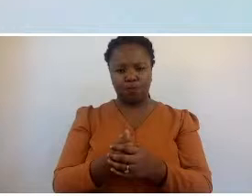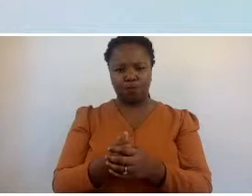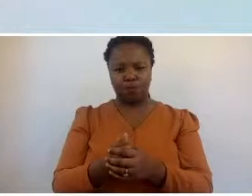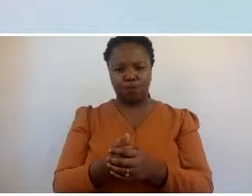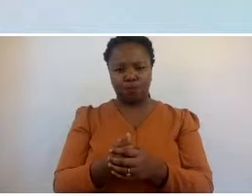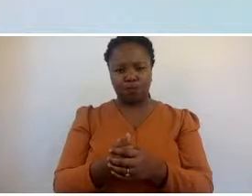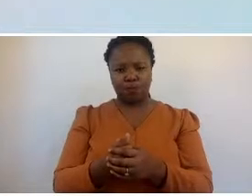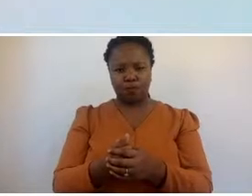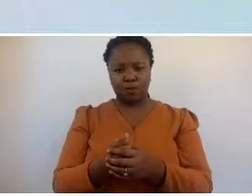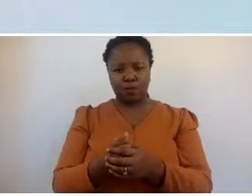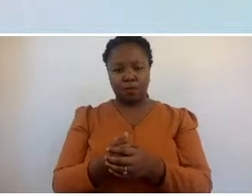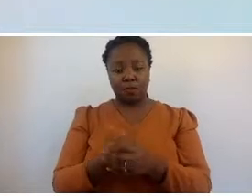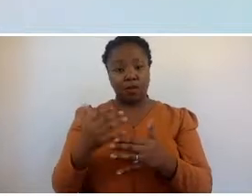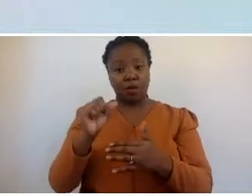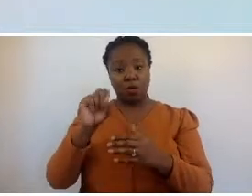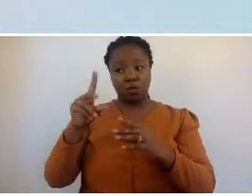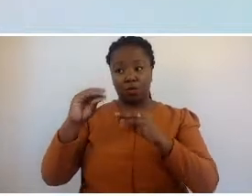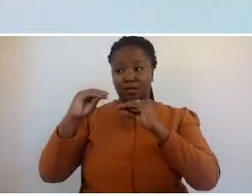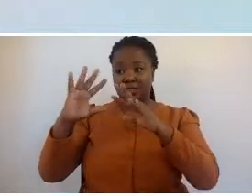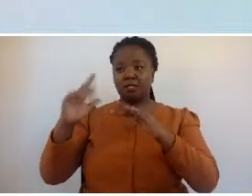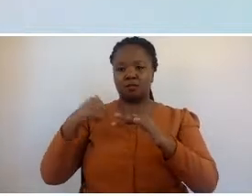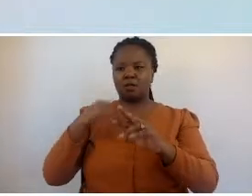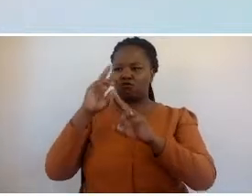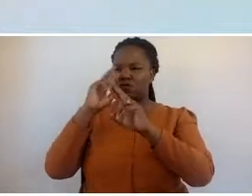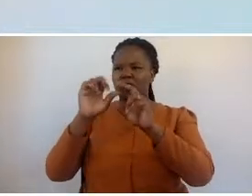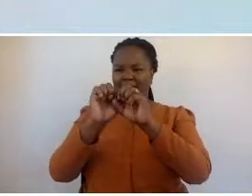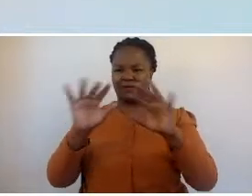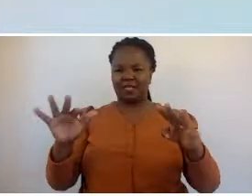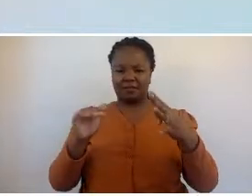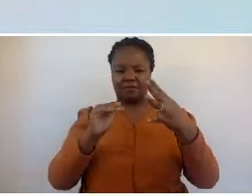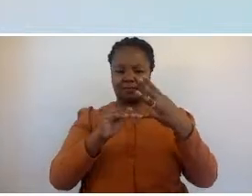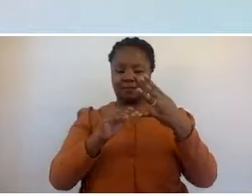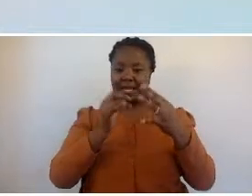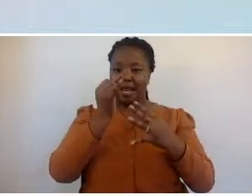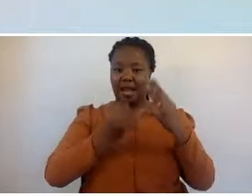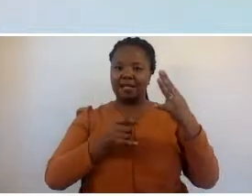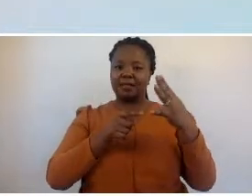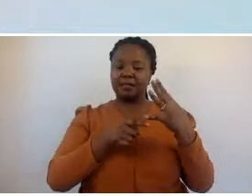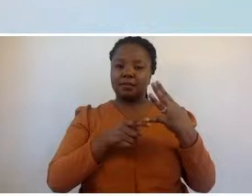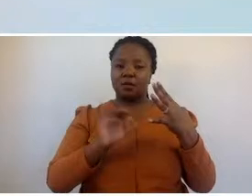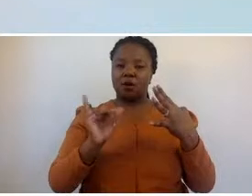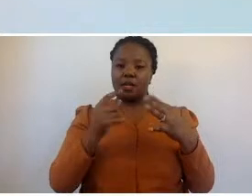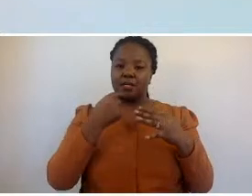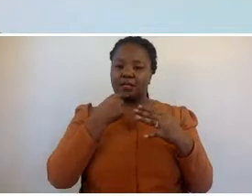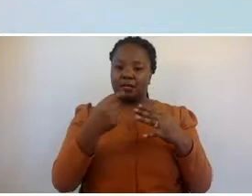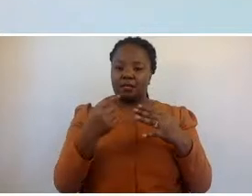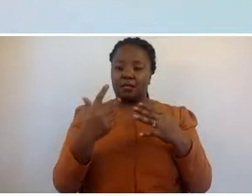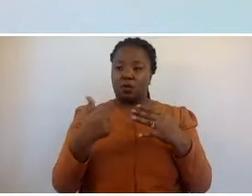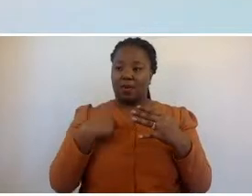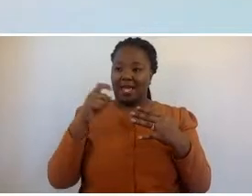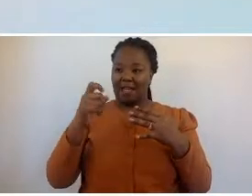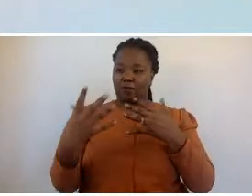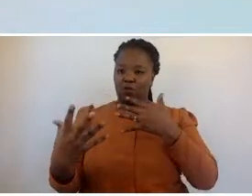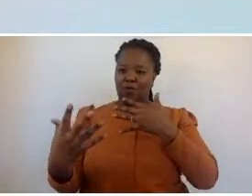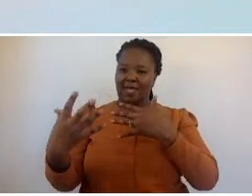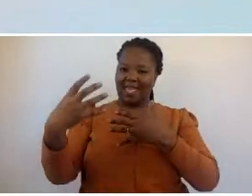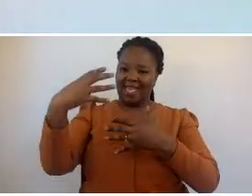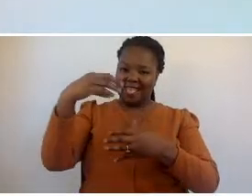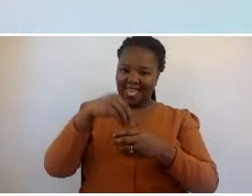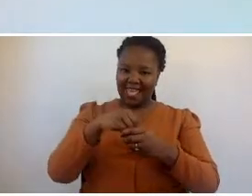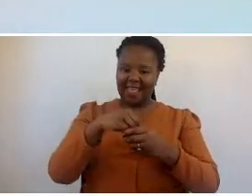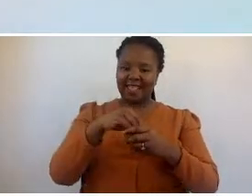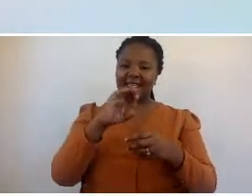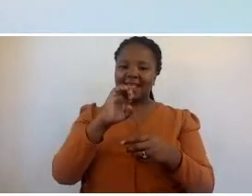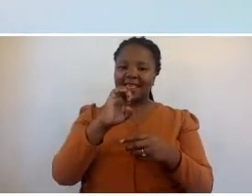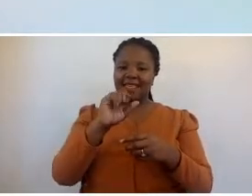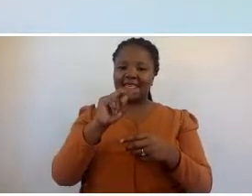l'éducation. Et ainsi, les enseignants doivent respecter la diversité. Et la quatrième et dernière dimension, c'était de participer au perfectionnement